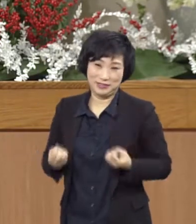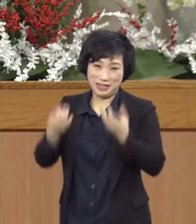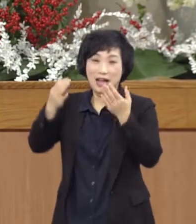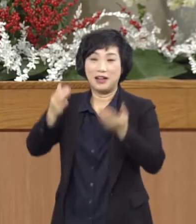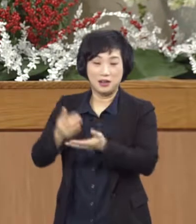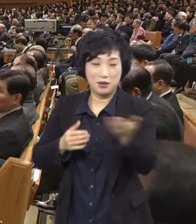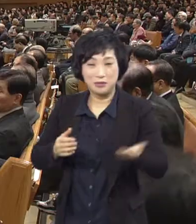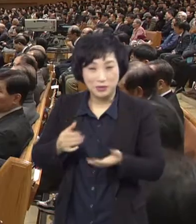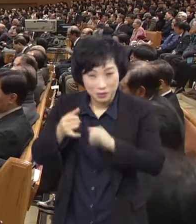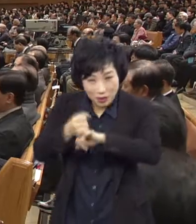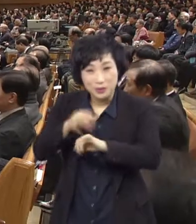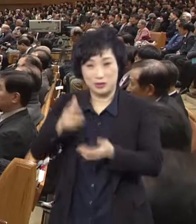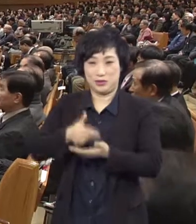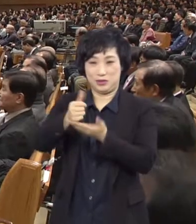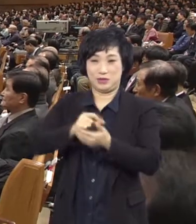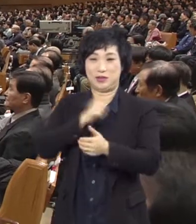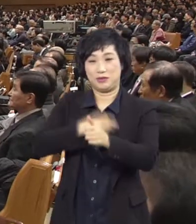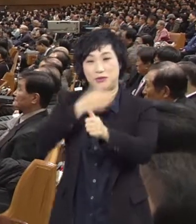이름으로 축원합니다.